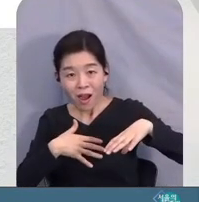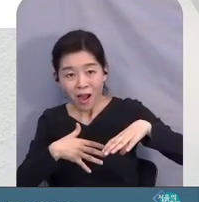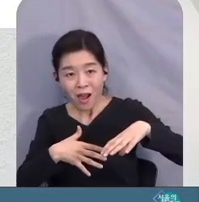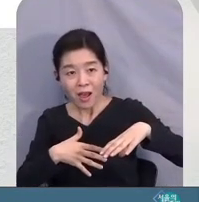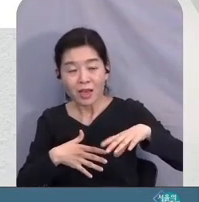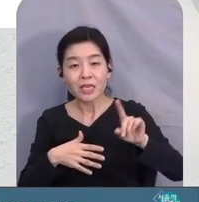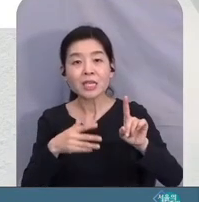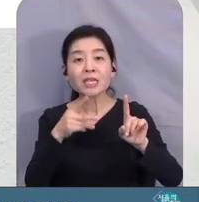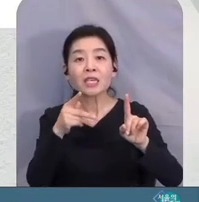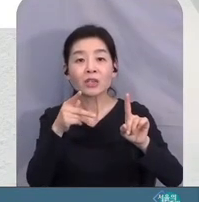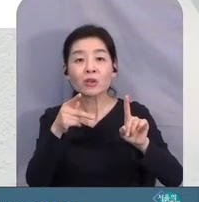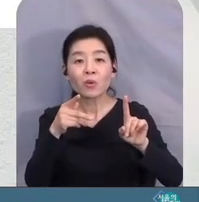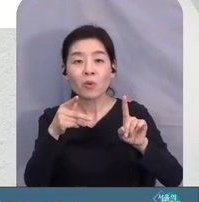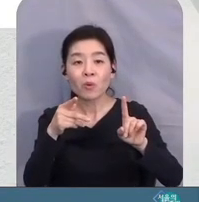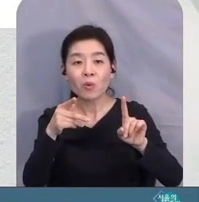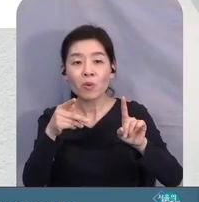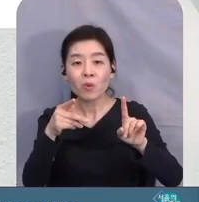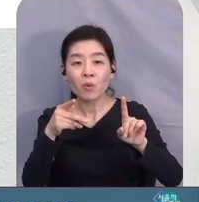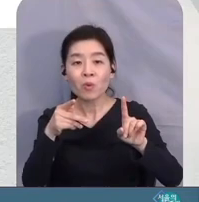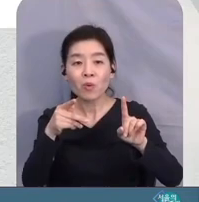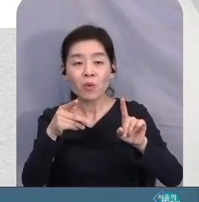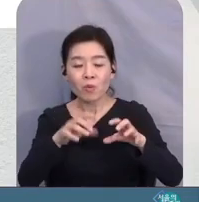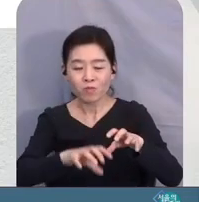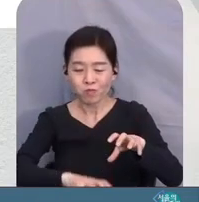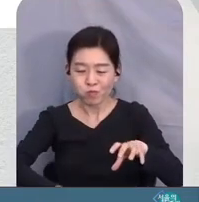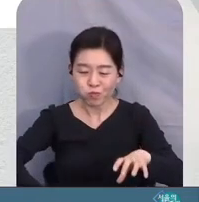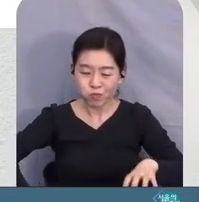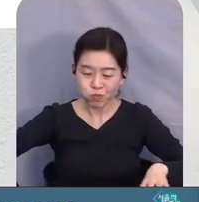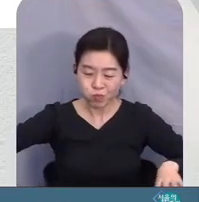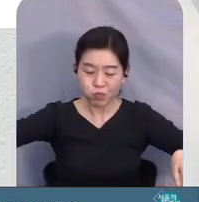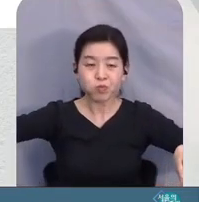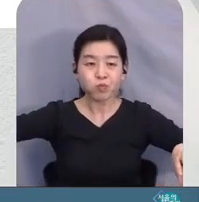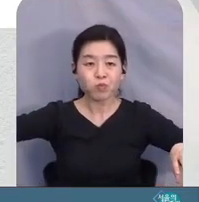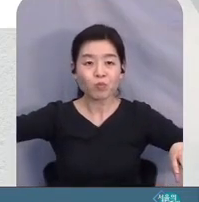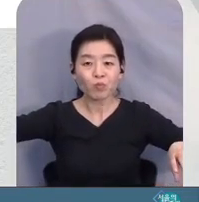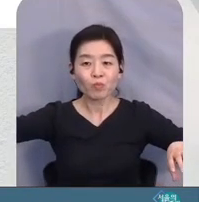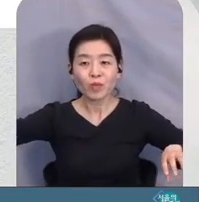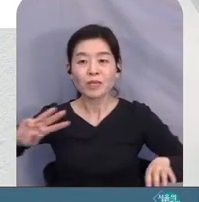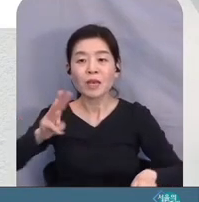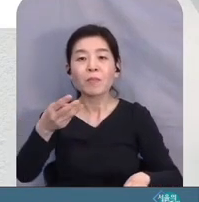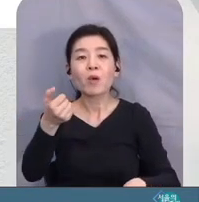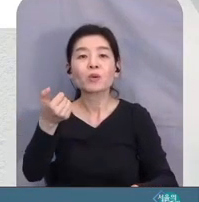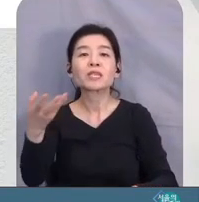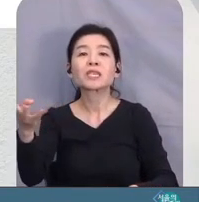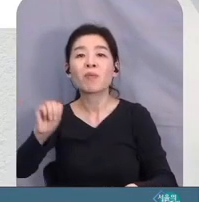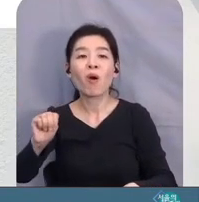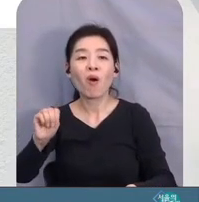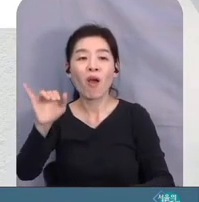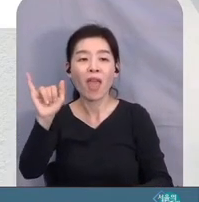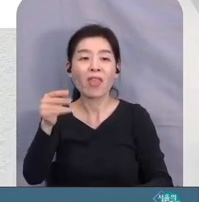1km밖에 터널을 거쳐서 나가는 거예요. 그것만 350억 엔 들어갔어요.